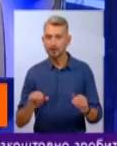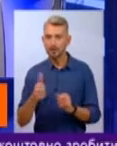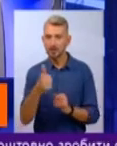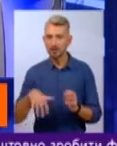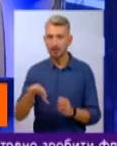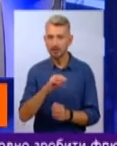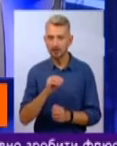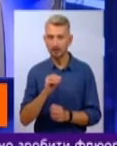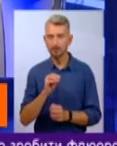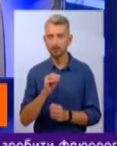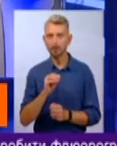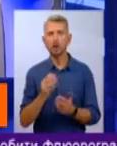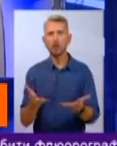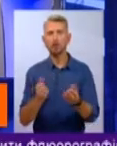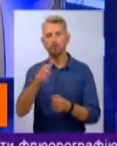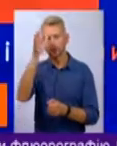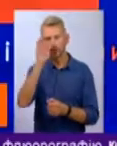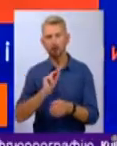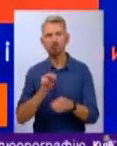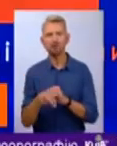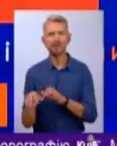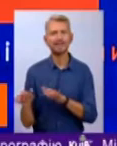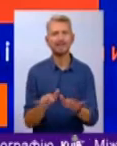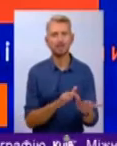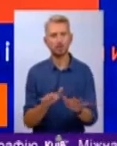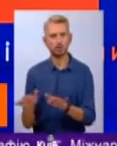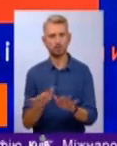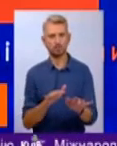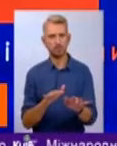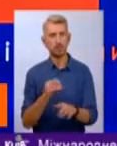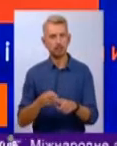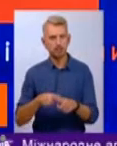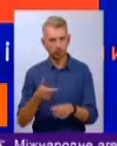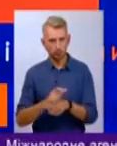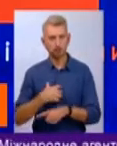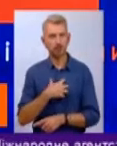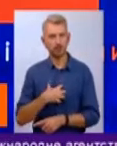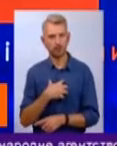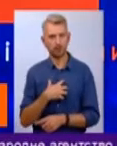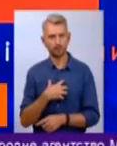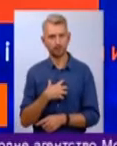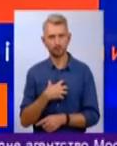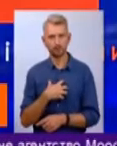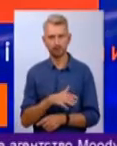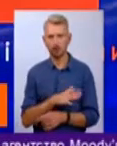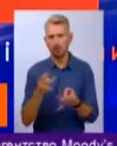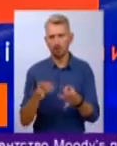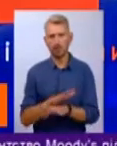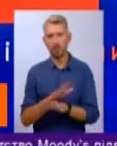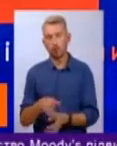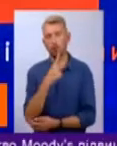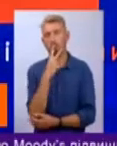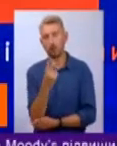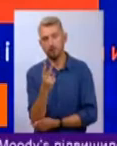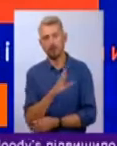все, отримують знання через дію. І це дуже важливо. Не просто подивитися,